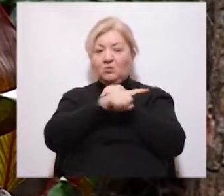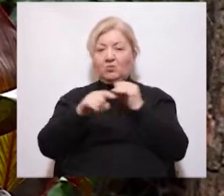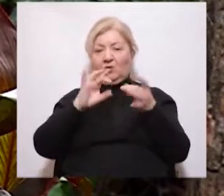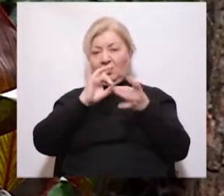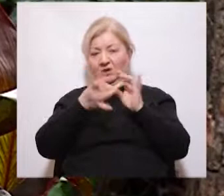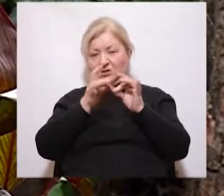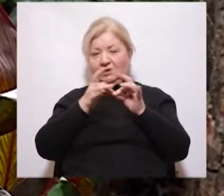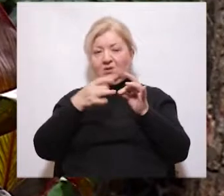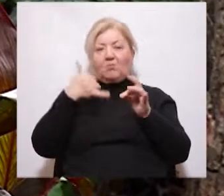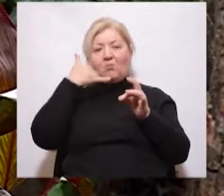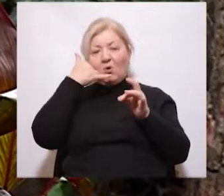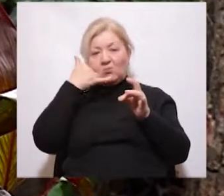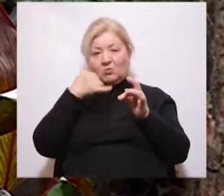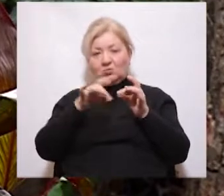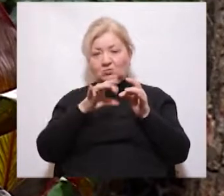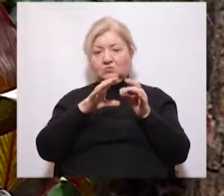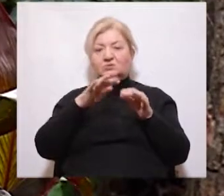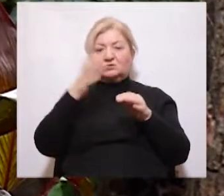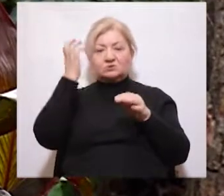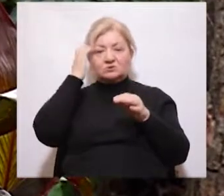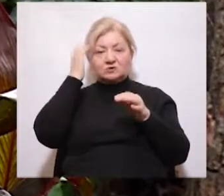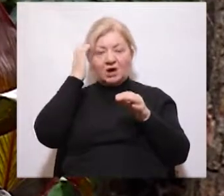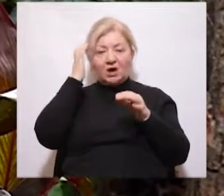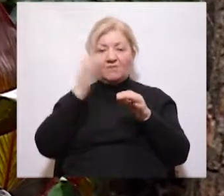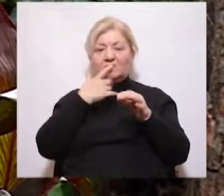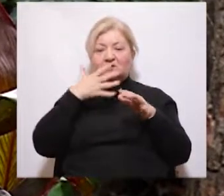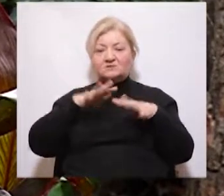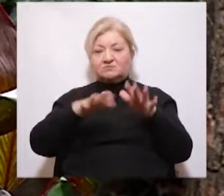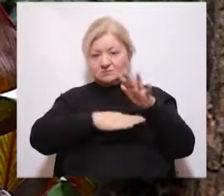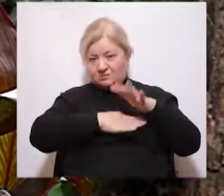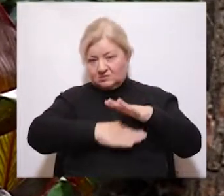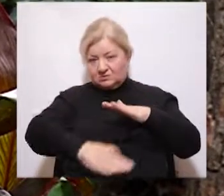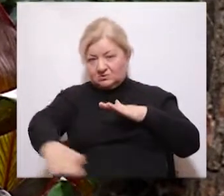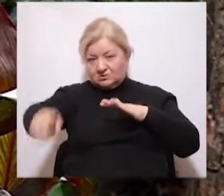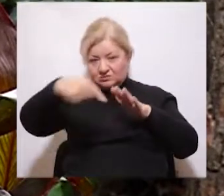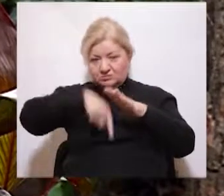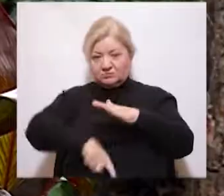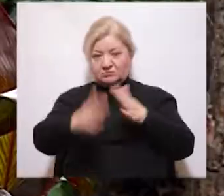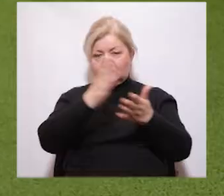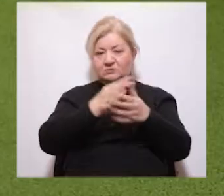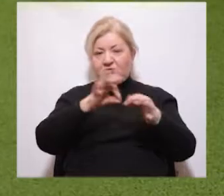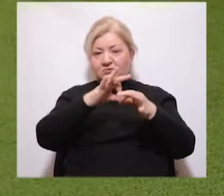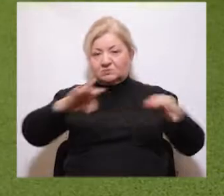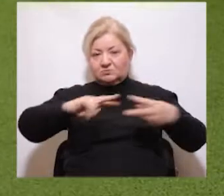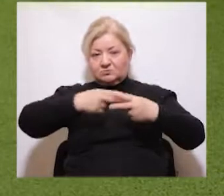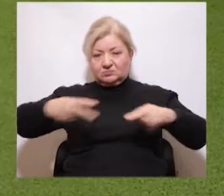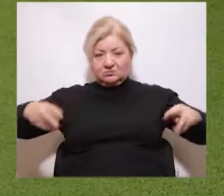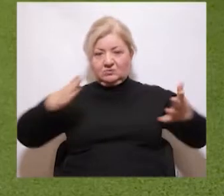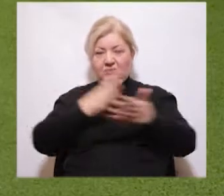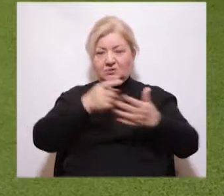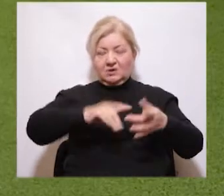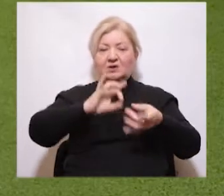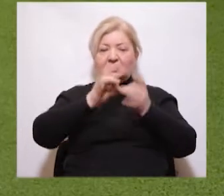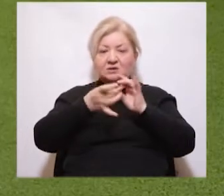უკვე ინტერნეტი და მობილური კავშირები. სწორედ შავი ზღვის ფსკერზე გადის ეს ოპტიკურ ბორჭკოვანი უმნიშვნელოვანესი კაპილი,